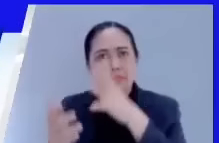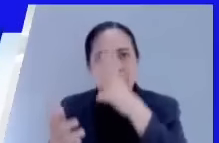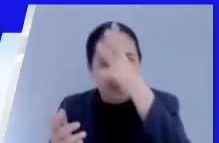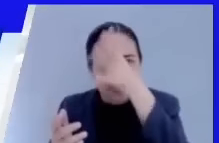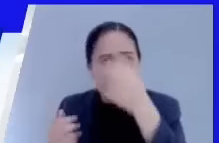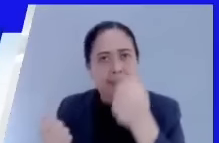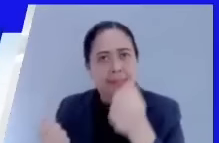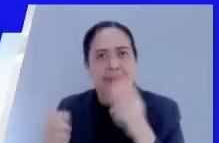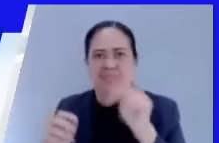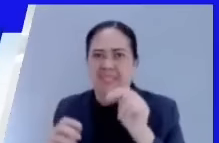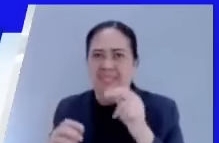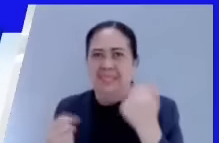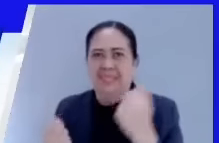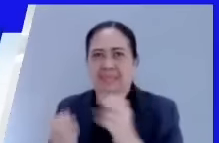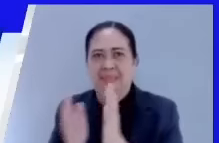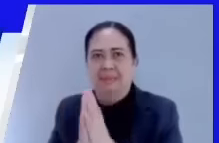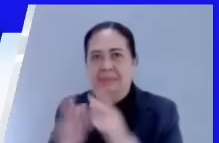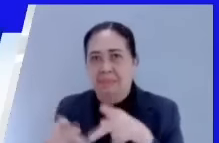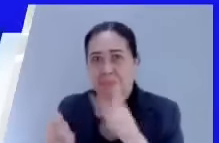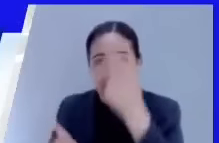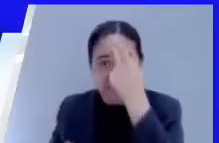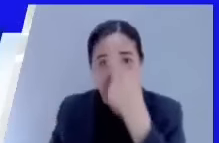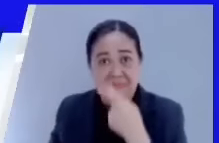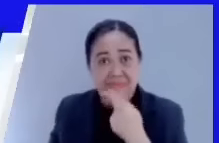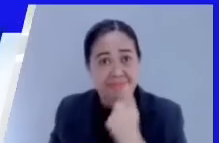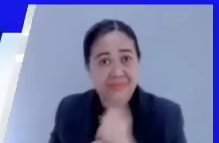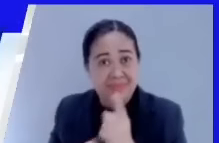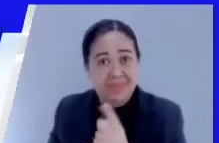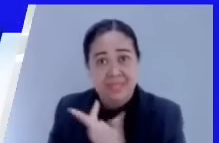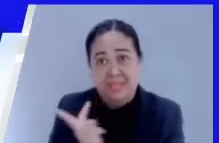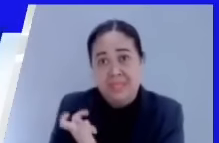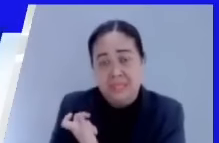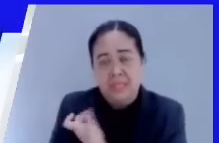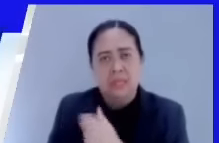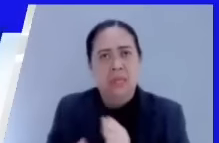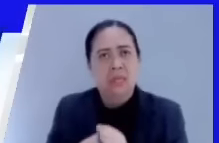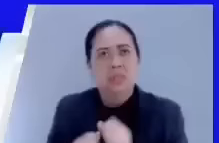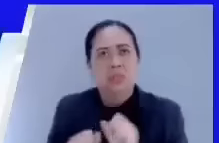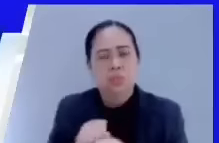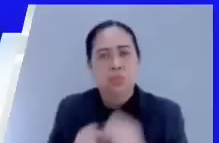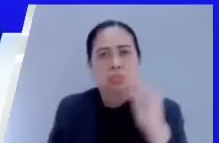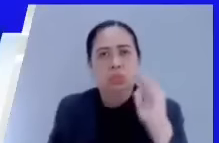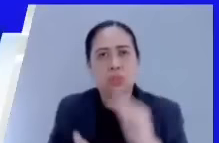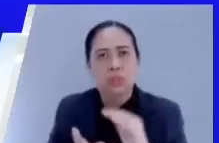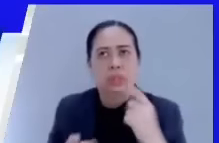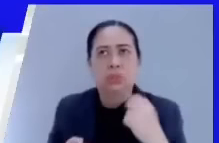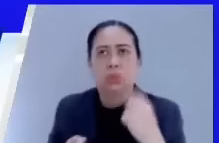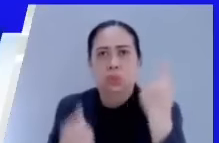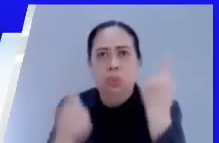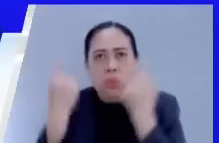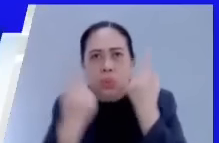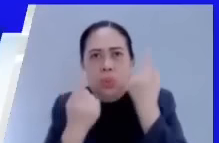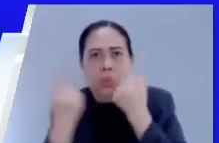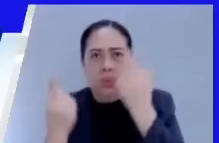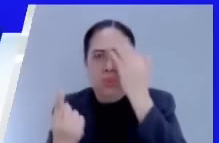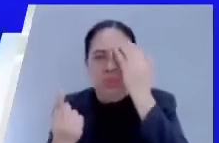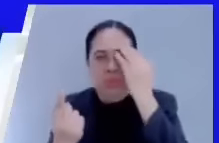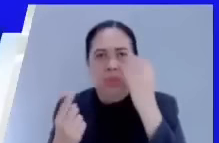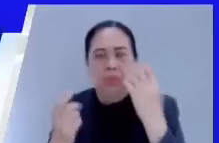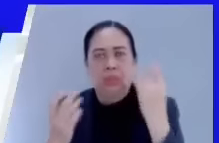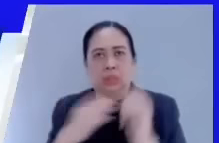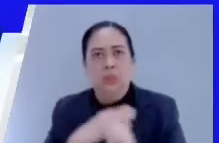may consent ho ng mga magulang yung pagpapabakuna para humawala yung kanilang mga agam-agam. Alam naman natin na ako, nagkakaroon ho ng mga